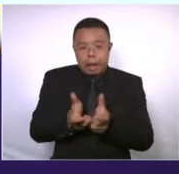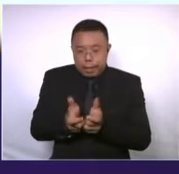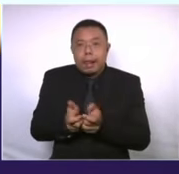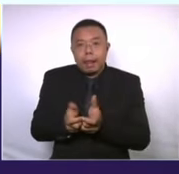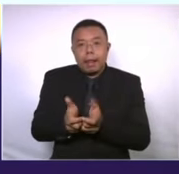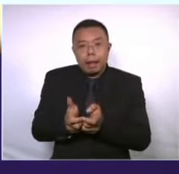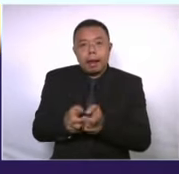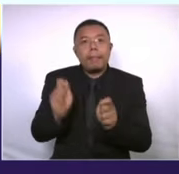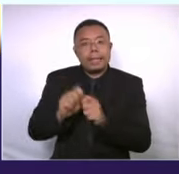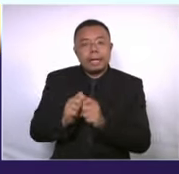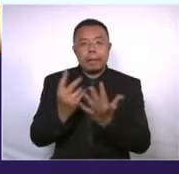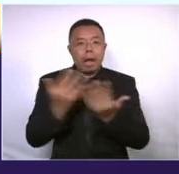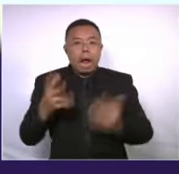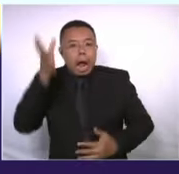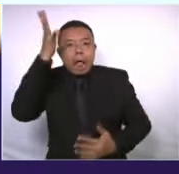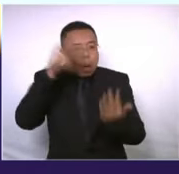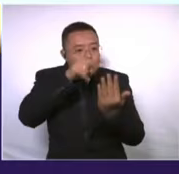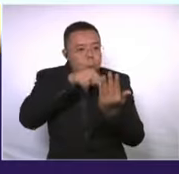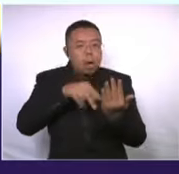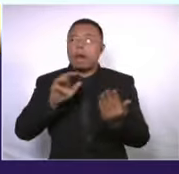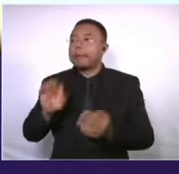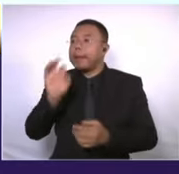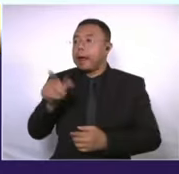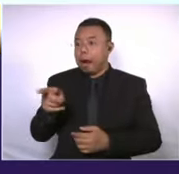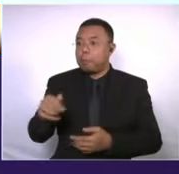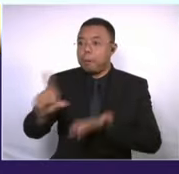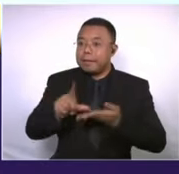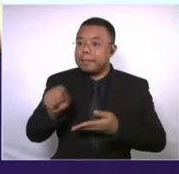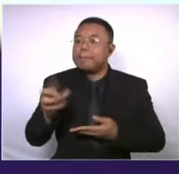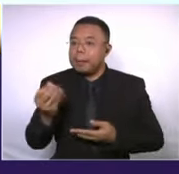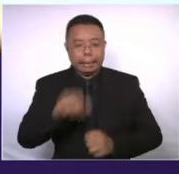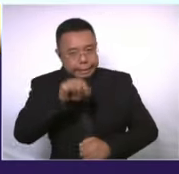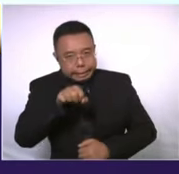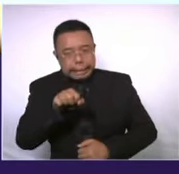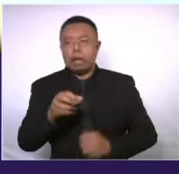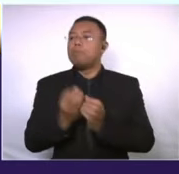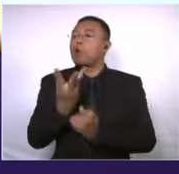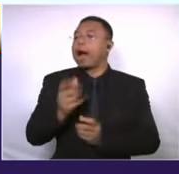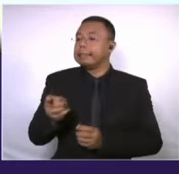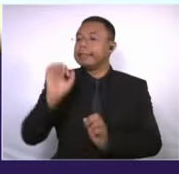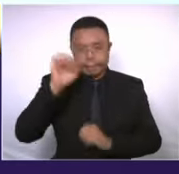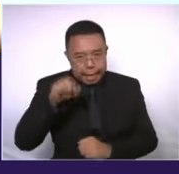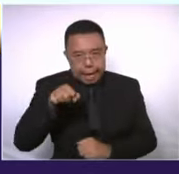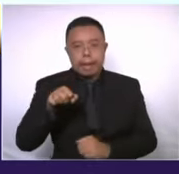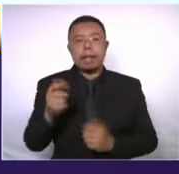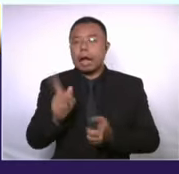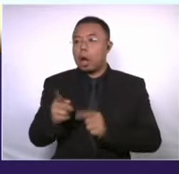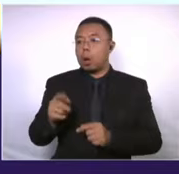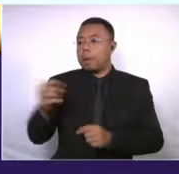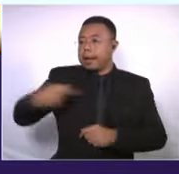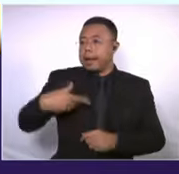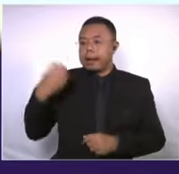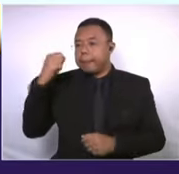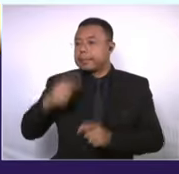judget rakyat yang tidak tahu langsung bilang kamu mau pinj uang sekian Yes bunganya sekian Yes kalau tidak bayar